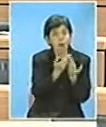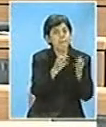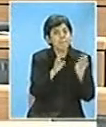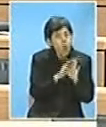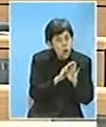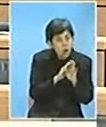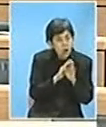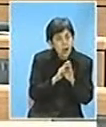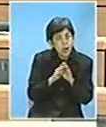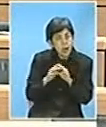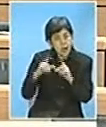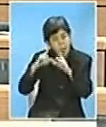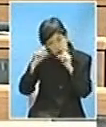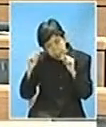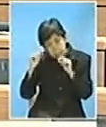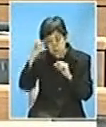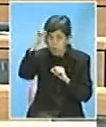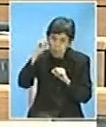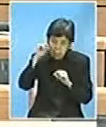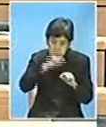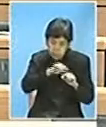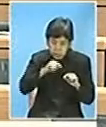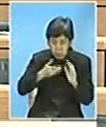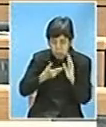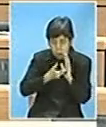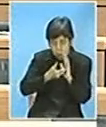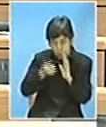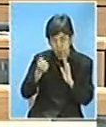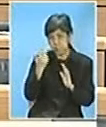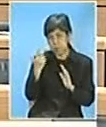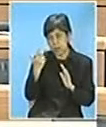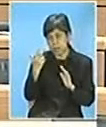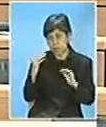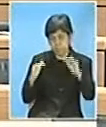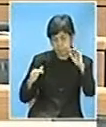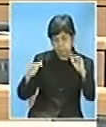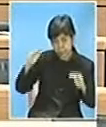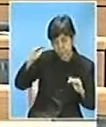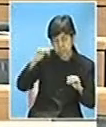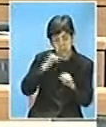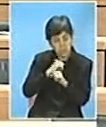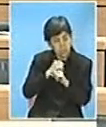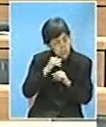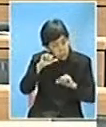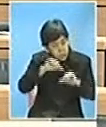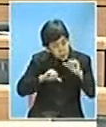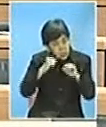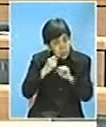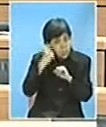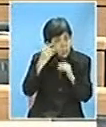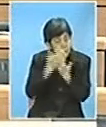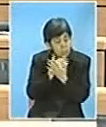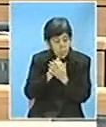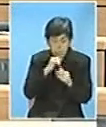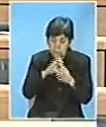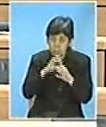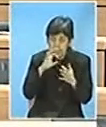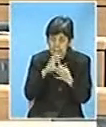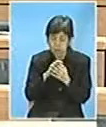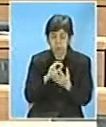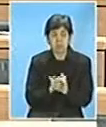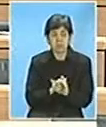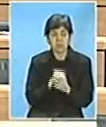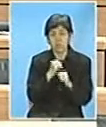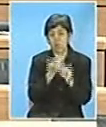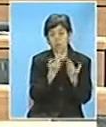ขนส่งที่ต่างกัน3บาทก็ควรที่จะมีมาตรการป้องกันการลักลอบหรืออาจจะต้องหาสารเคมีอะไรบางอย่างซึ่งใช้ได้เฉพาะภ